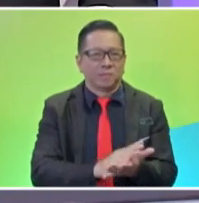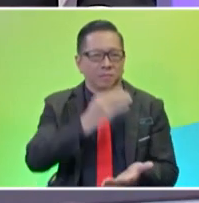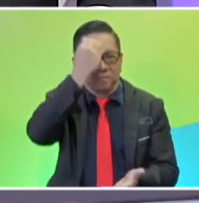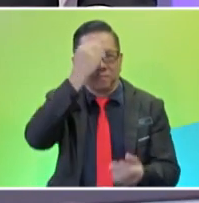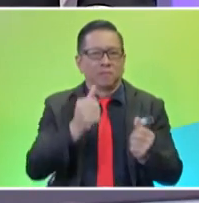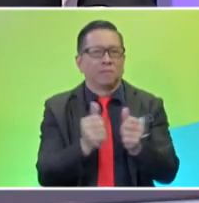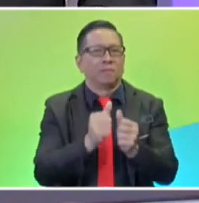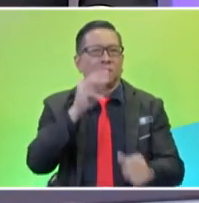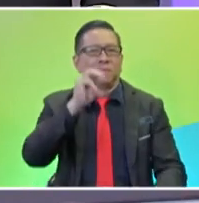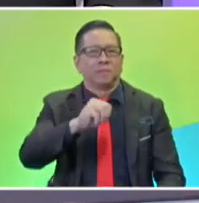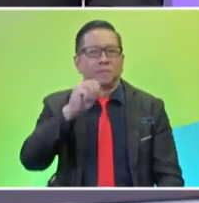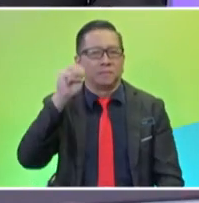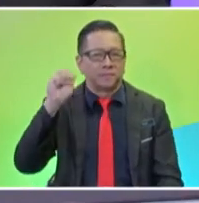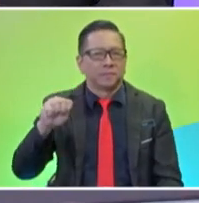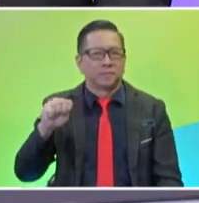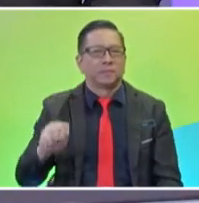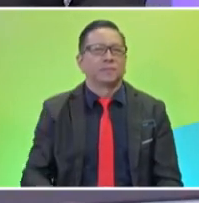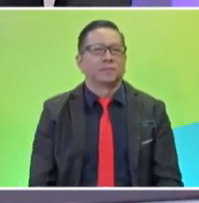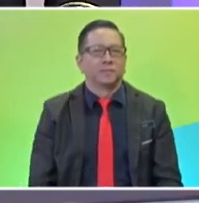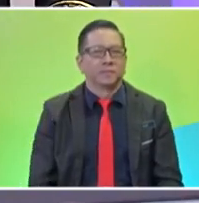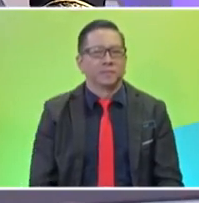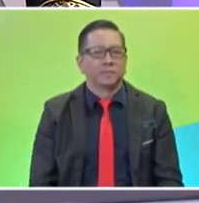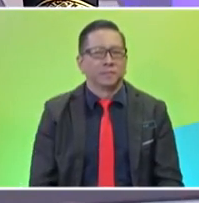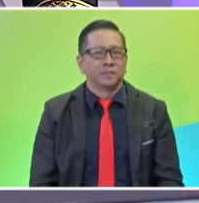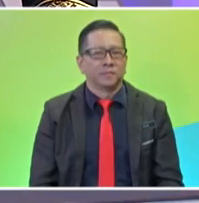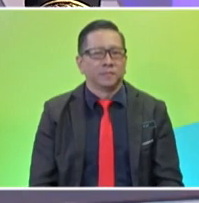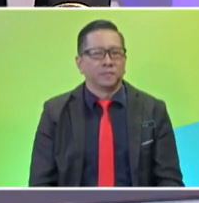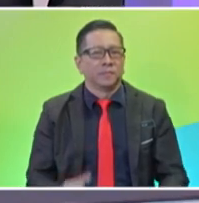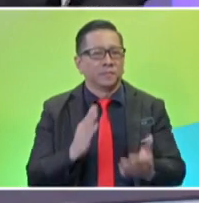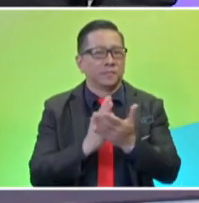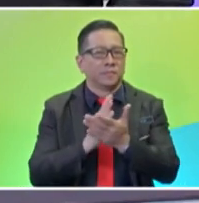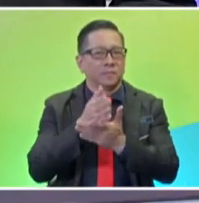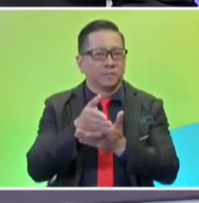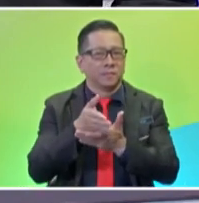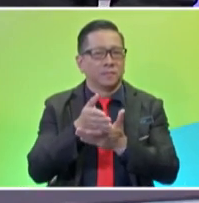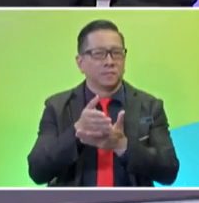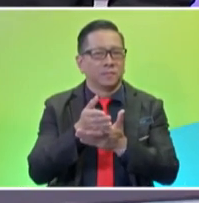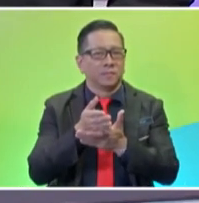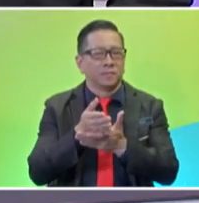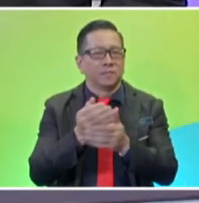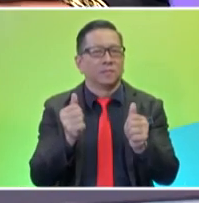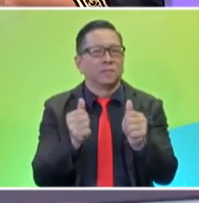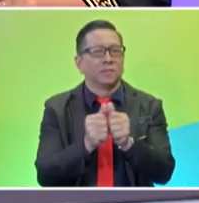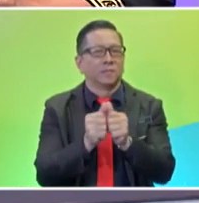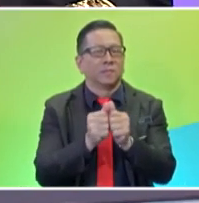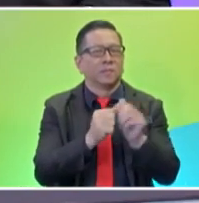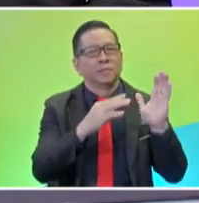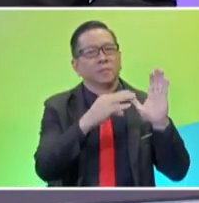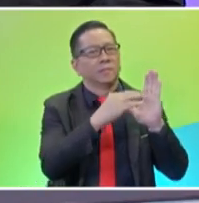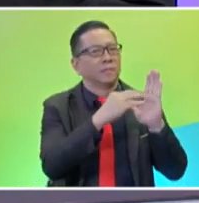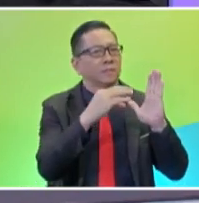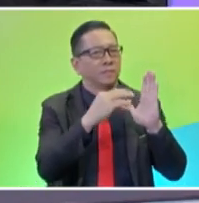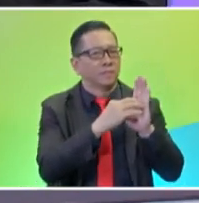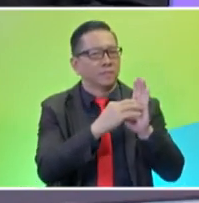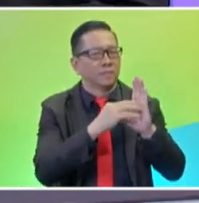murid kita ah baiklah kalau macam itu kita teruskan kepada petikan kita hari ini kita belajar ya